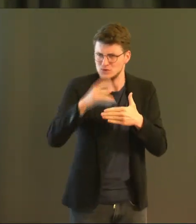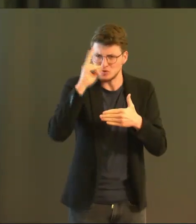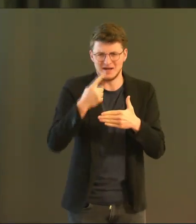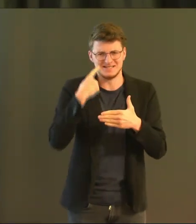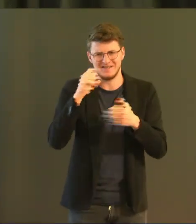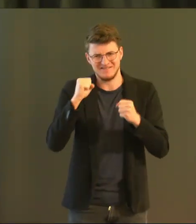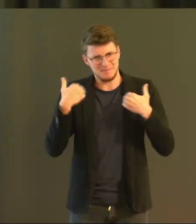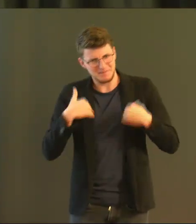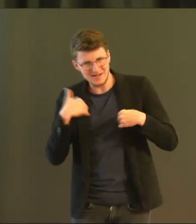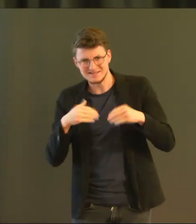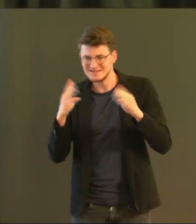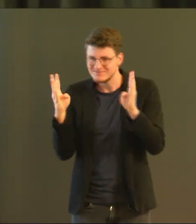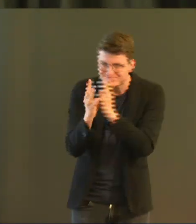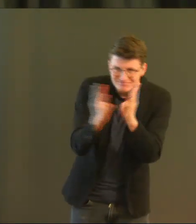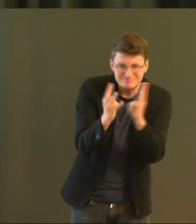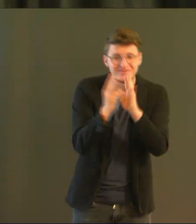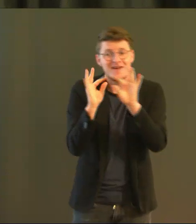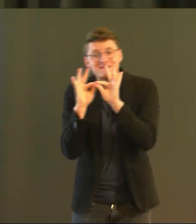qu'au